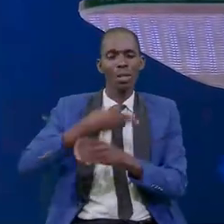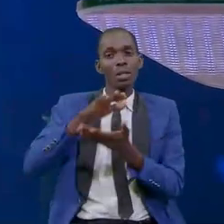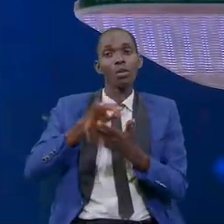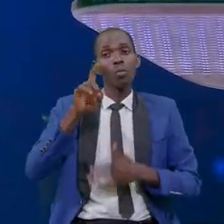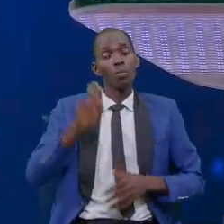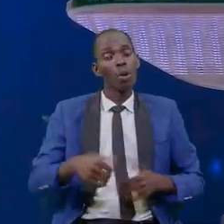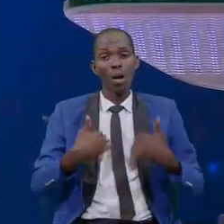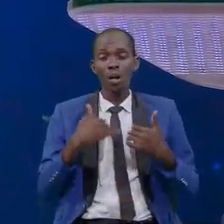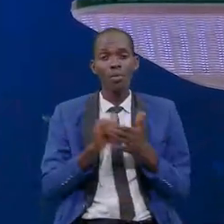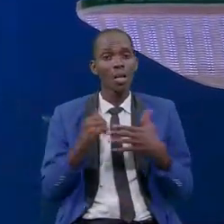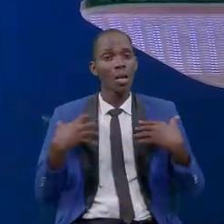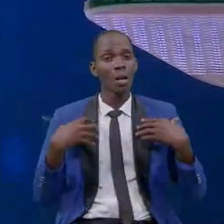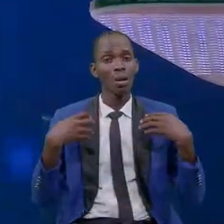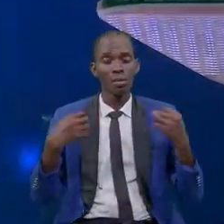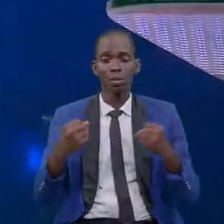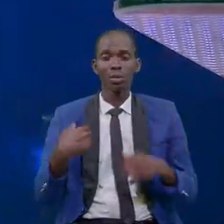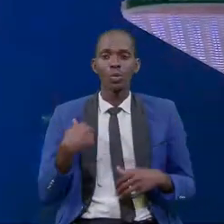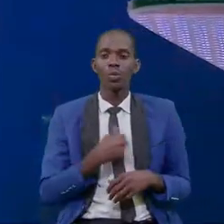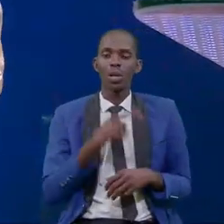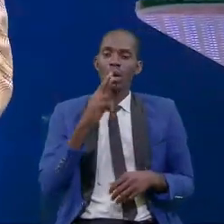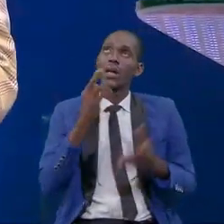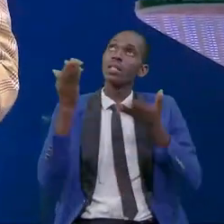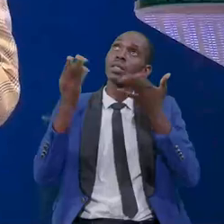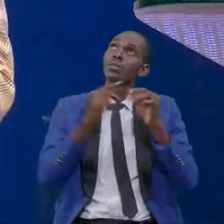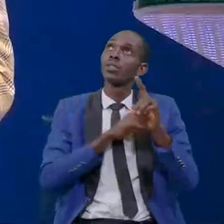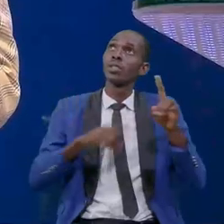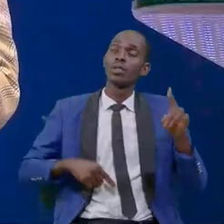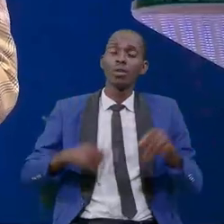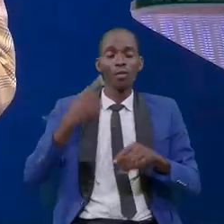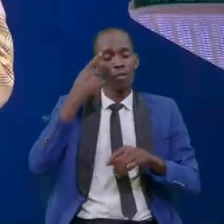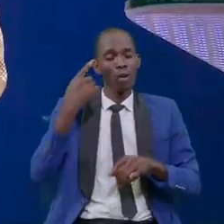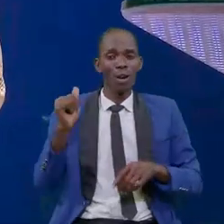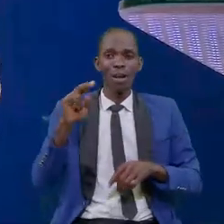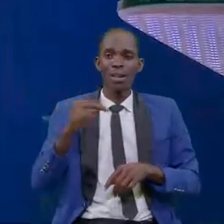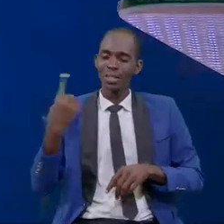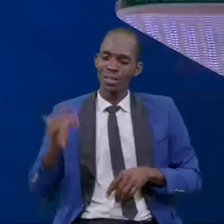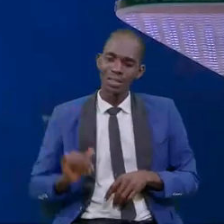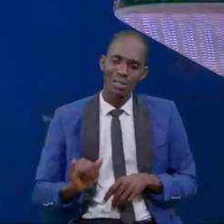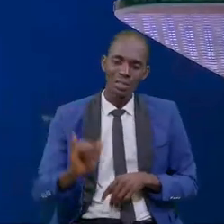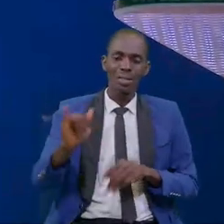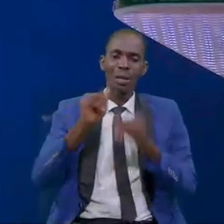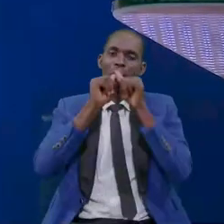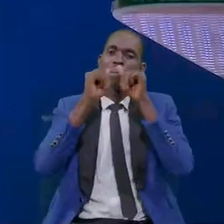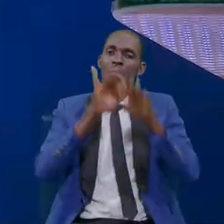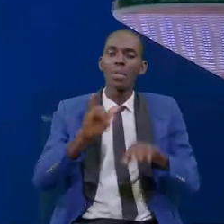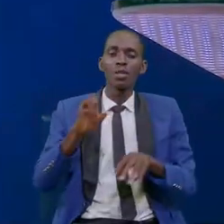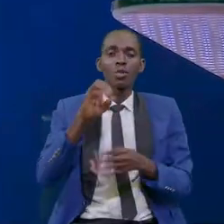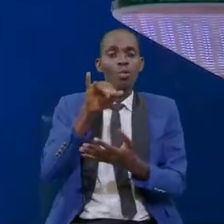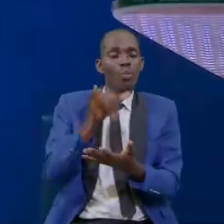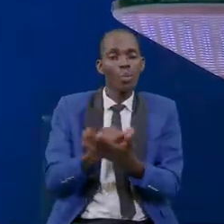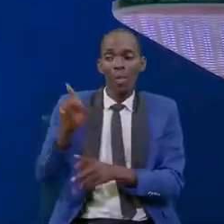sang purificateur de l'agneau. Nous devons avoir le courage. Nous travaillons pour l'éternité. Nous devons avoir la